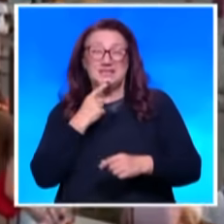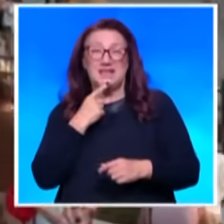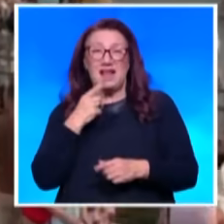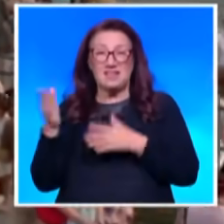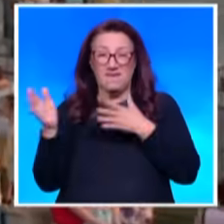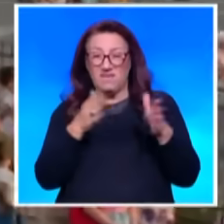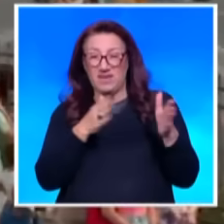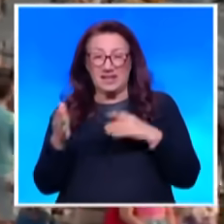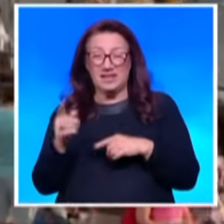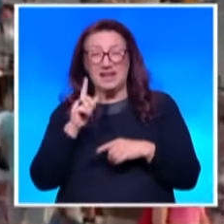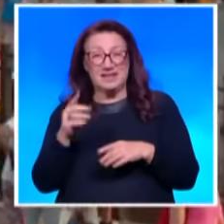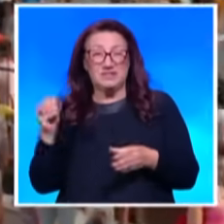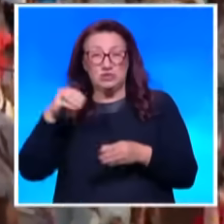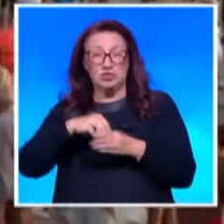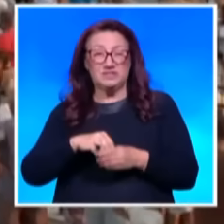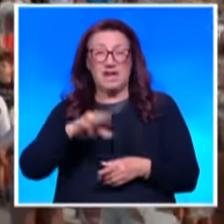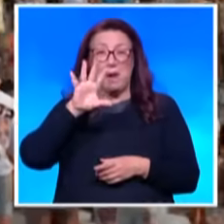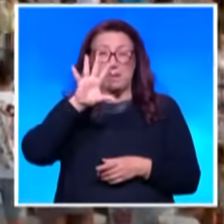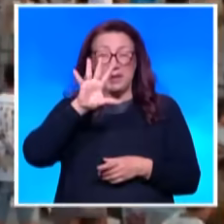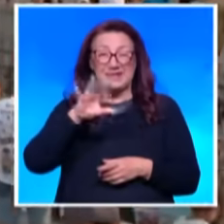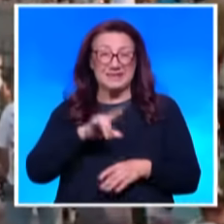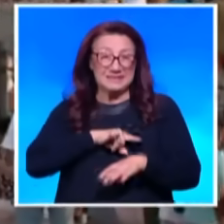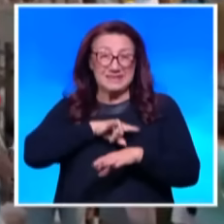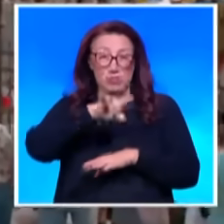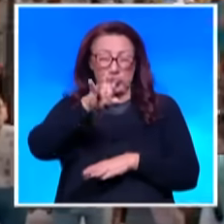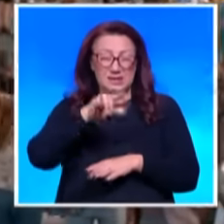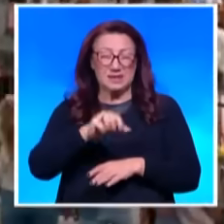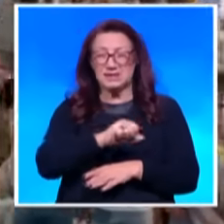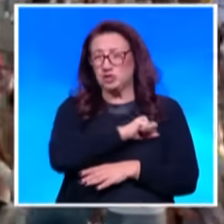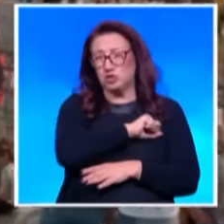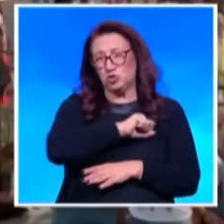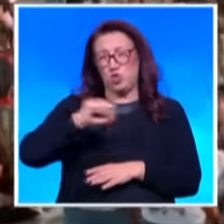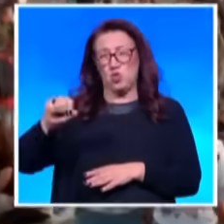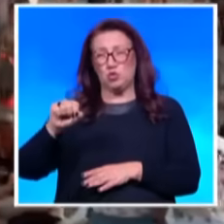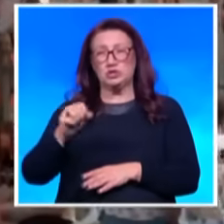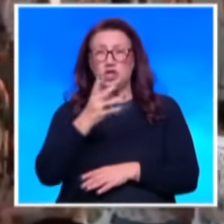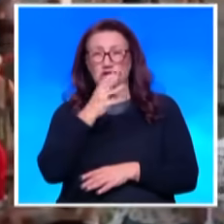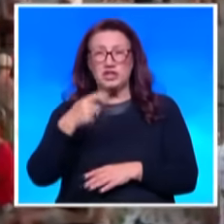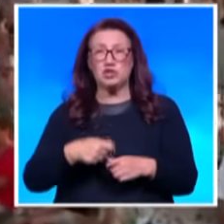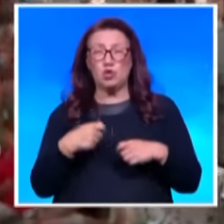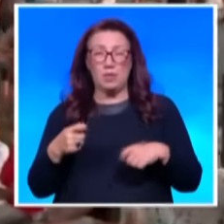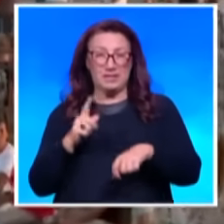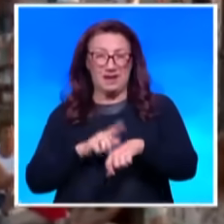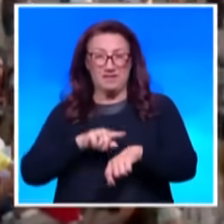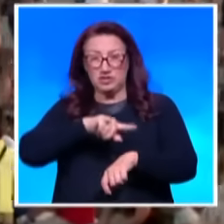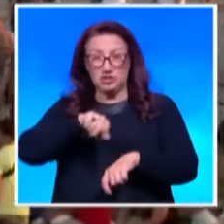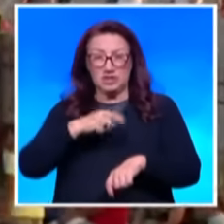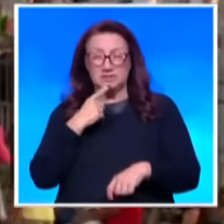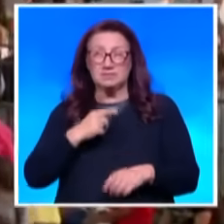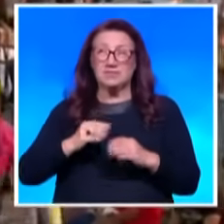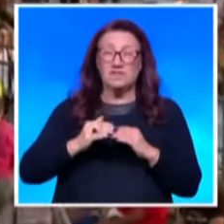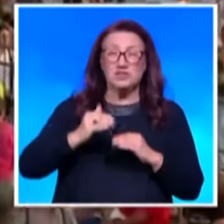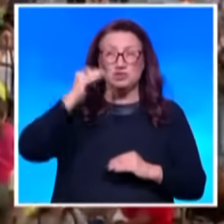самолета екстра 300, които летят със скорост от 100 до 400 км в час на височина между 100 и 1200